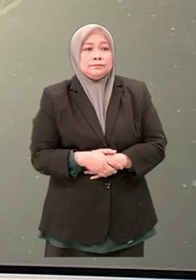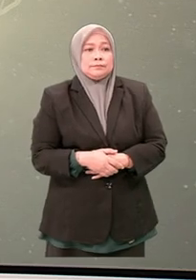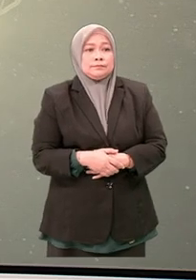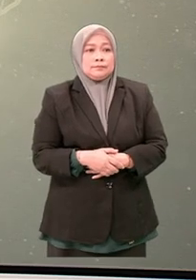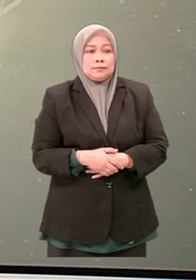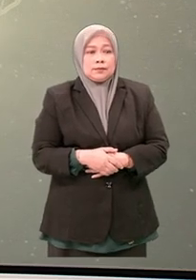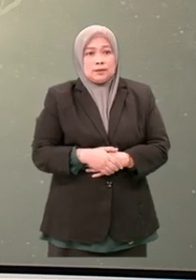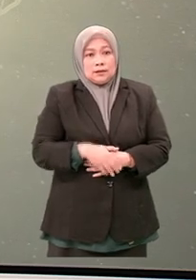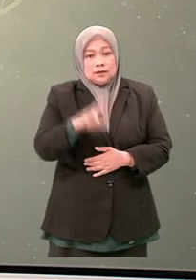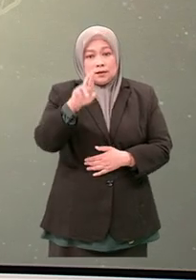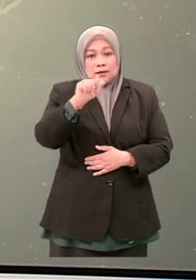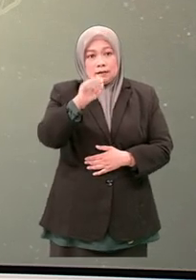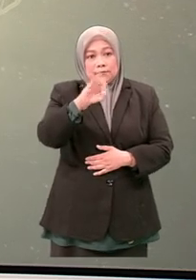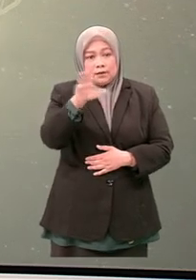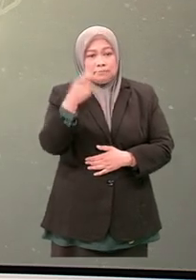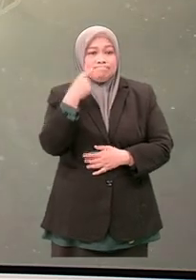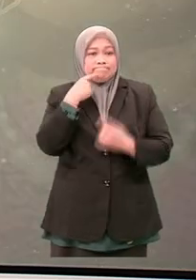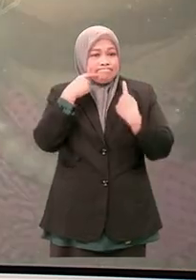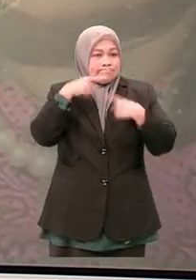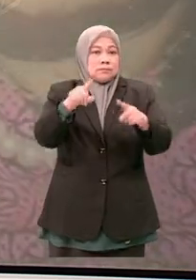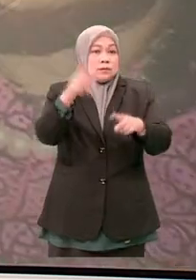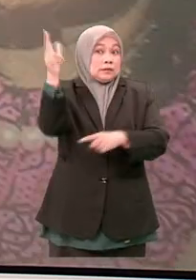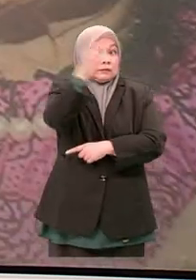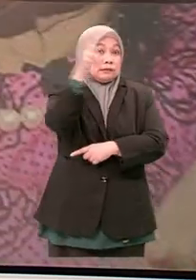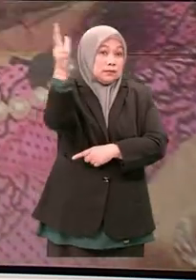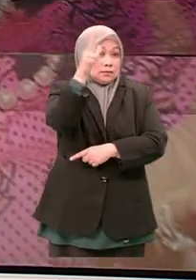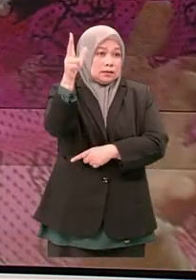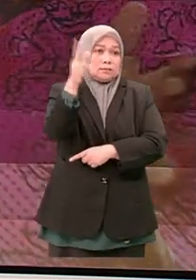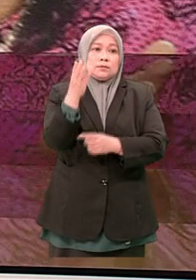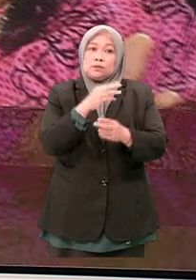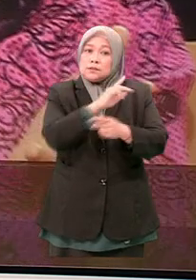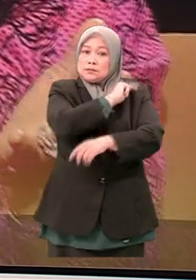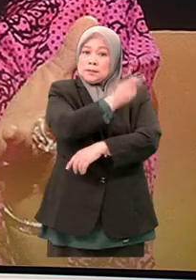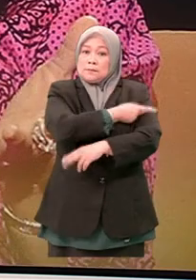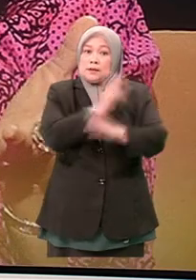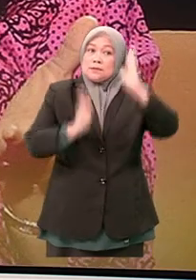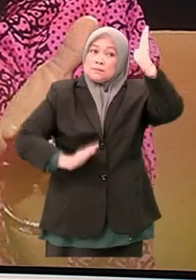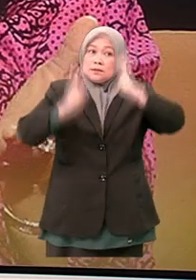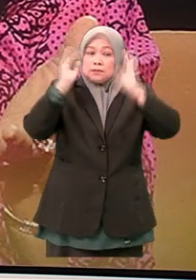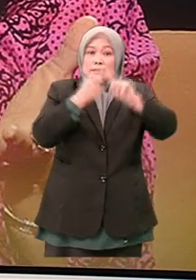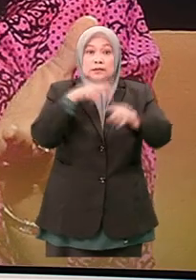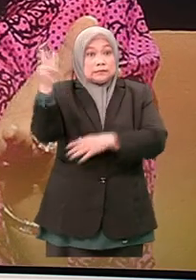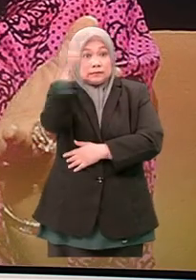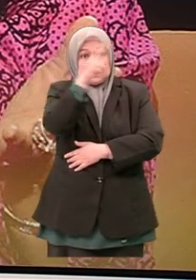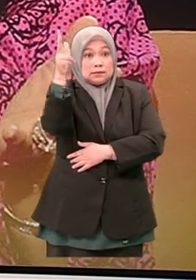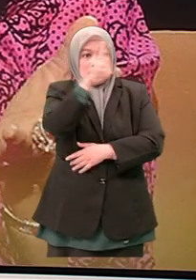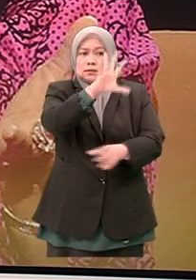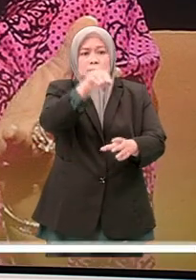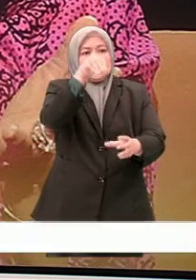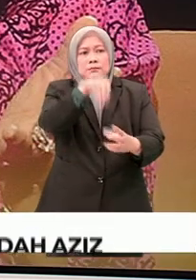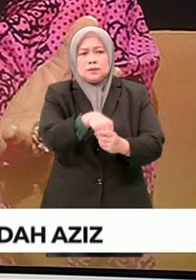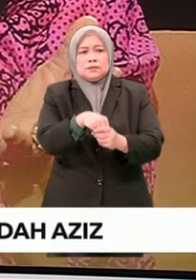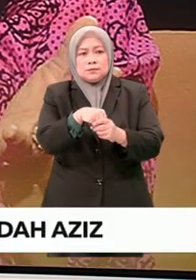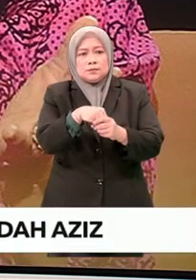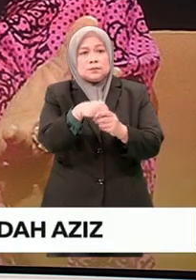di stasiun rafidah Aziz mobidash tindakan kerajaan berhubung penguasaan bahasa Melayu dalam kalangan penjawat awam termasuk di